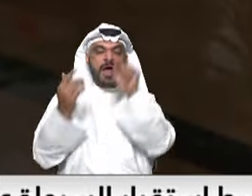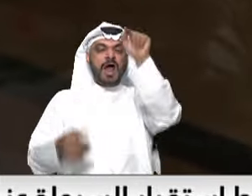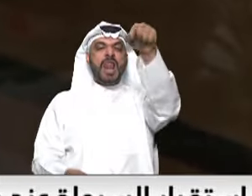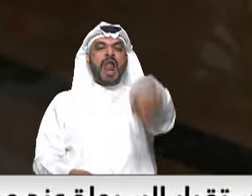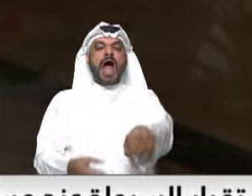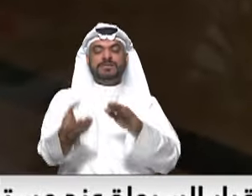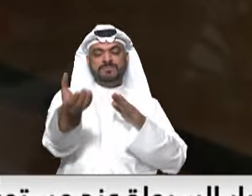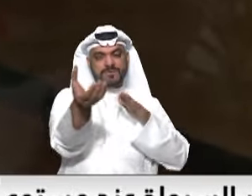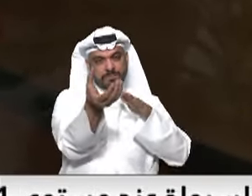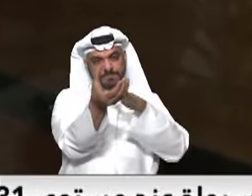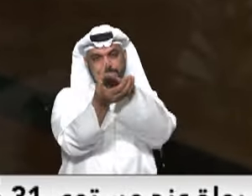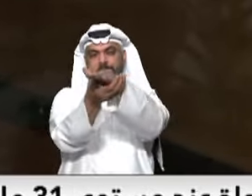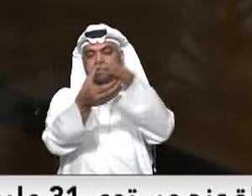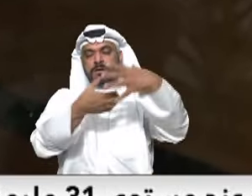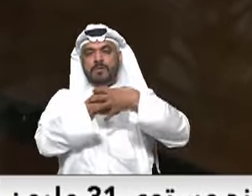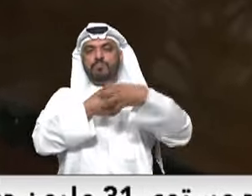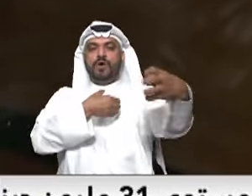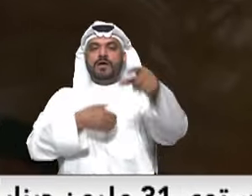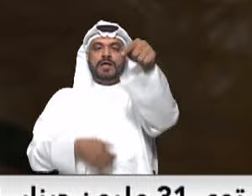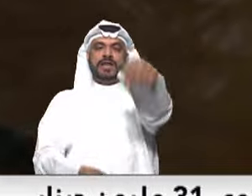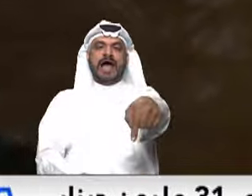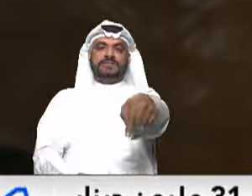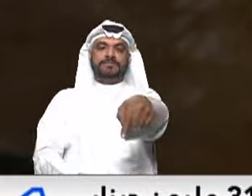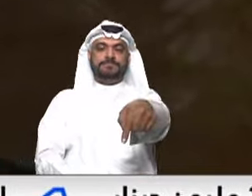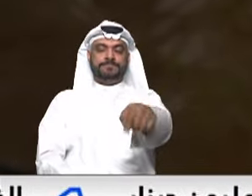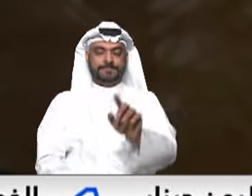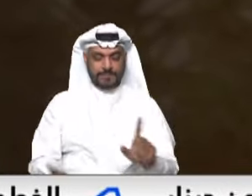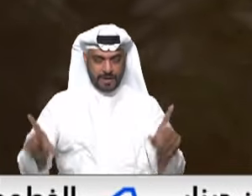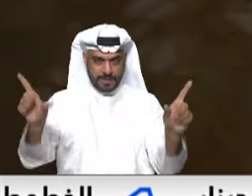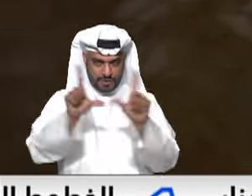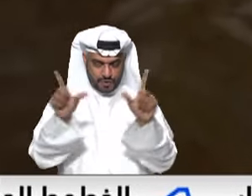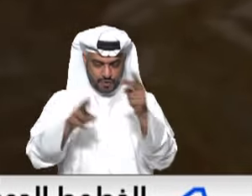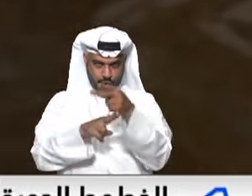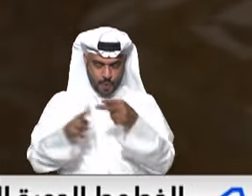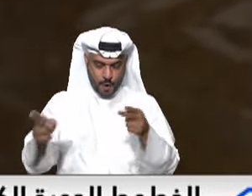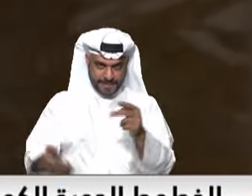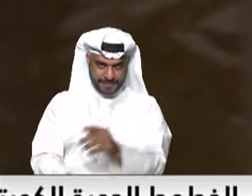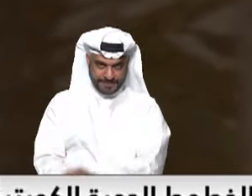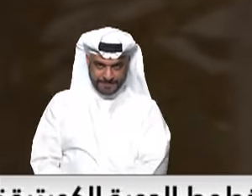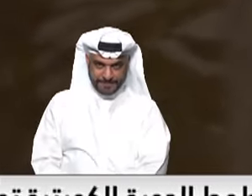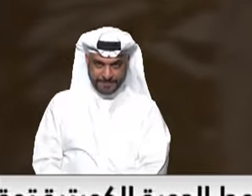وزارة التجارة والصناعة. رائد الشمري لتلفزيون دولة الكويت.